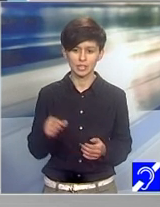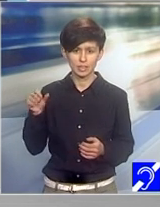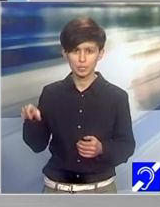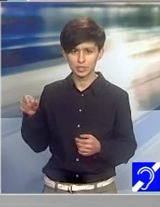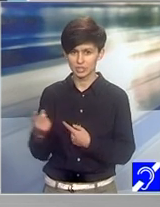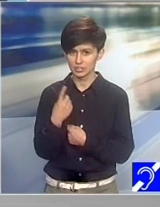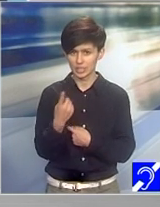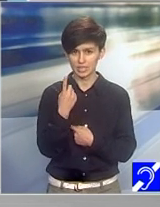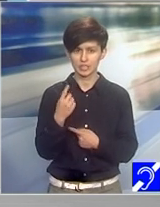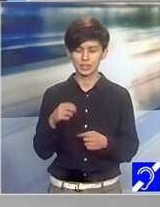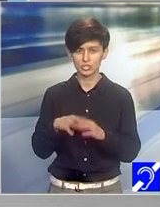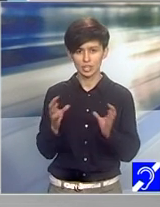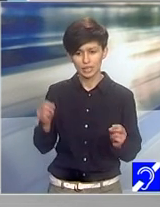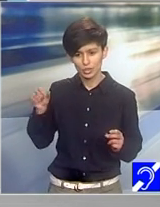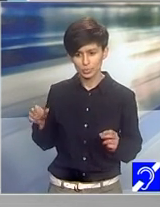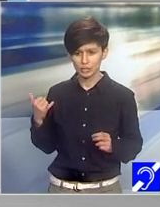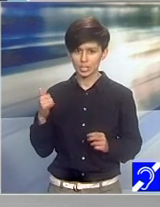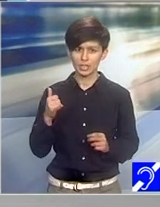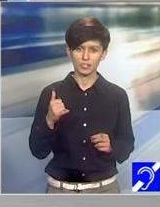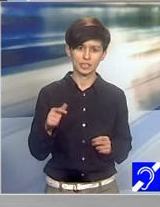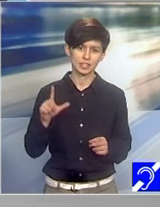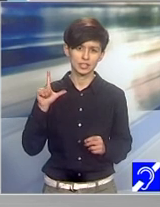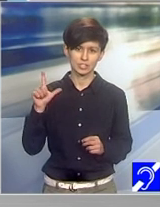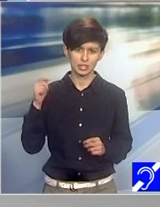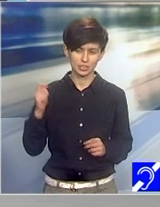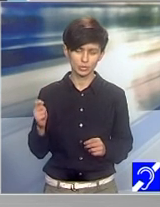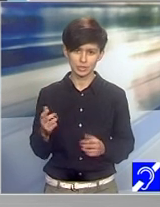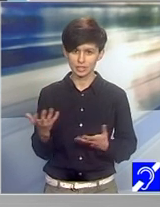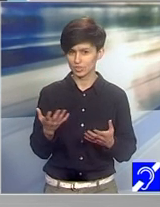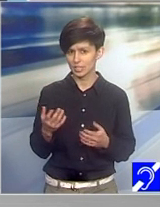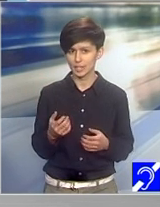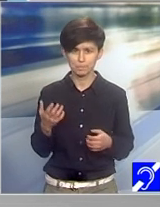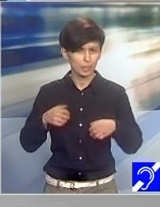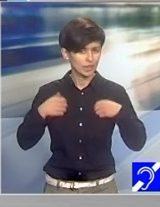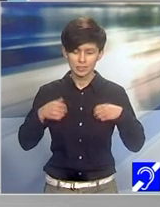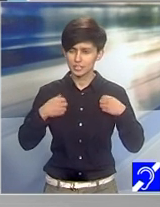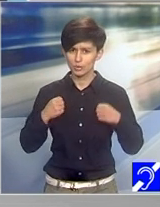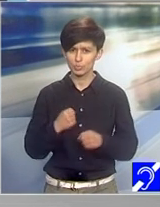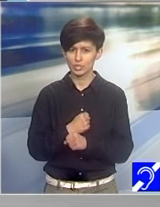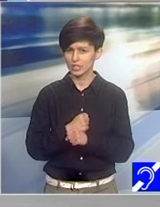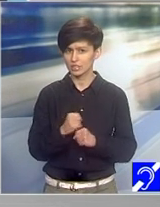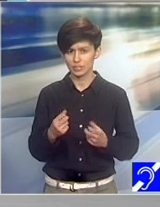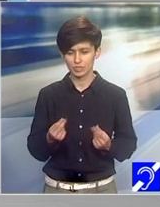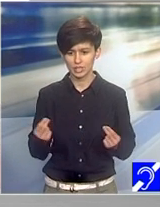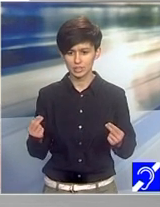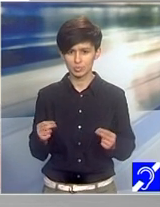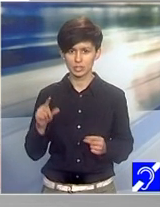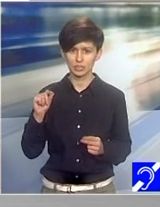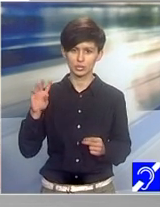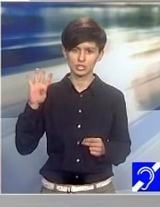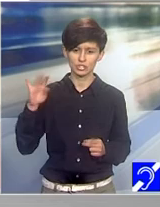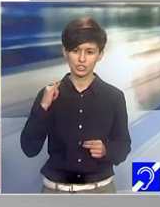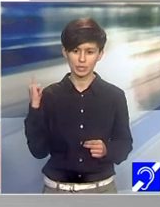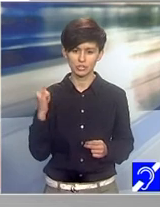aflați la vremea respectivă într-una din cele două țări, care au înregistrat entuziasmul popular din 24